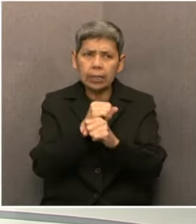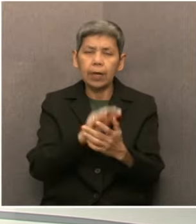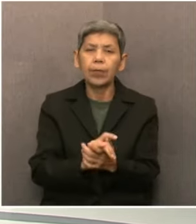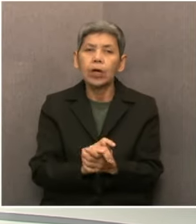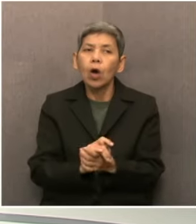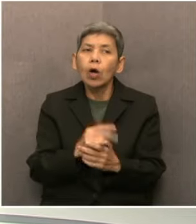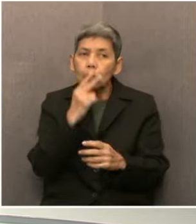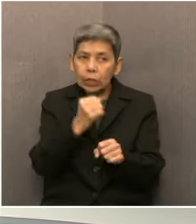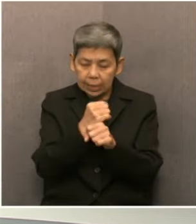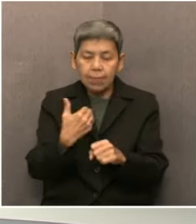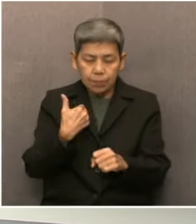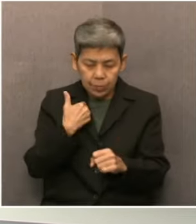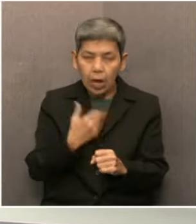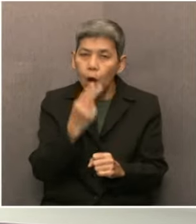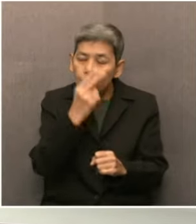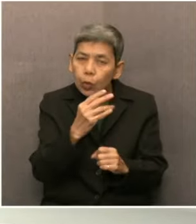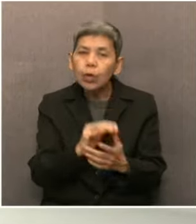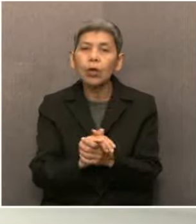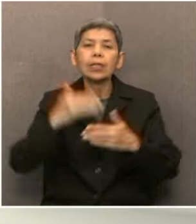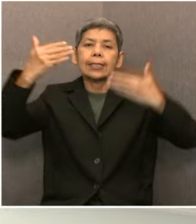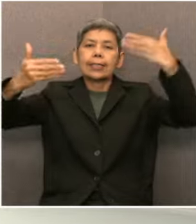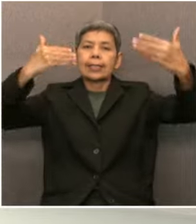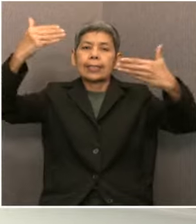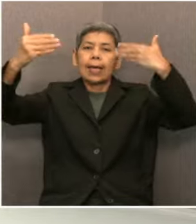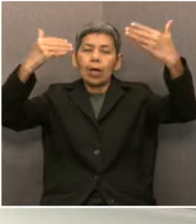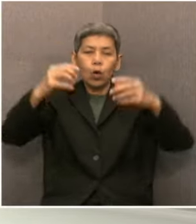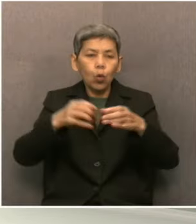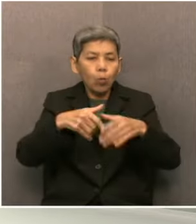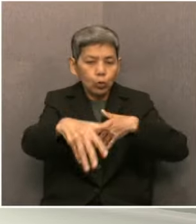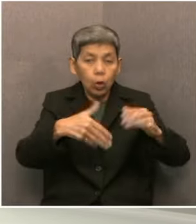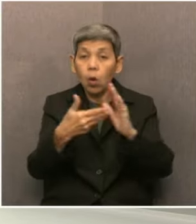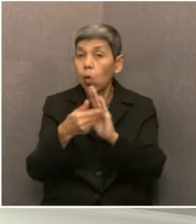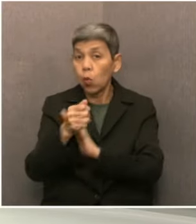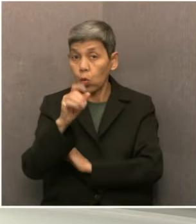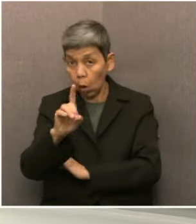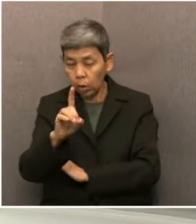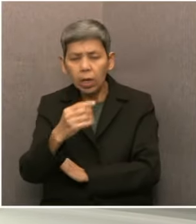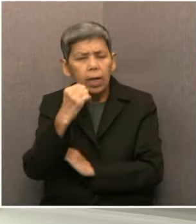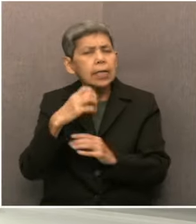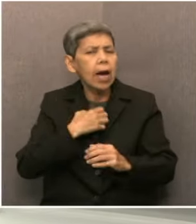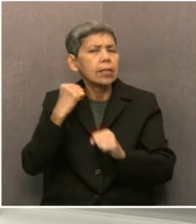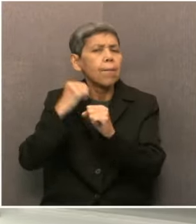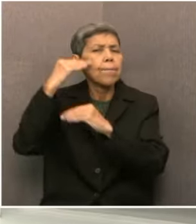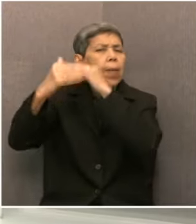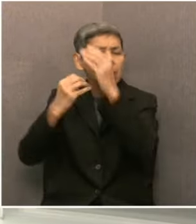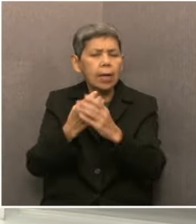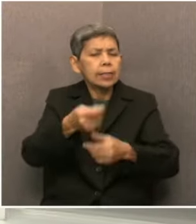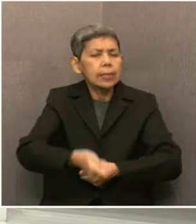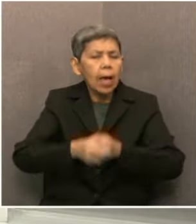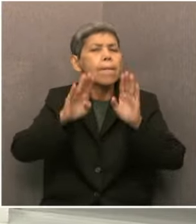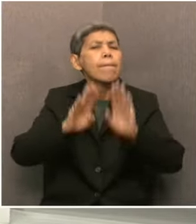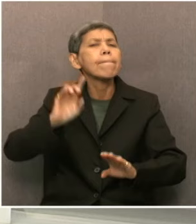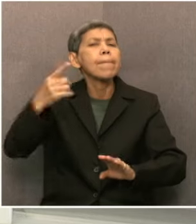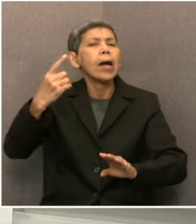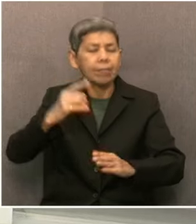โมเดลจากนั้นก็จะไปที่นิทรรศการวิสาหกิจชุมชนอุดรธานีนะคะเพื่อพัฒนาการเกษตรสมัยใหม่และ